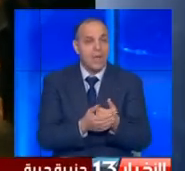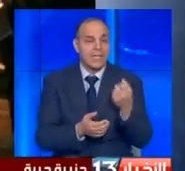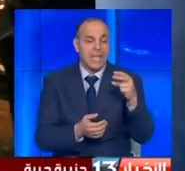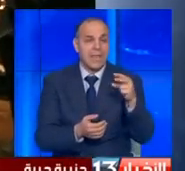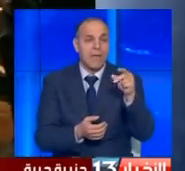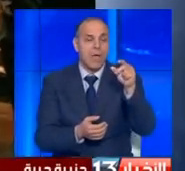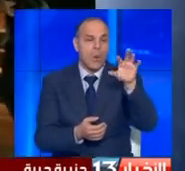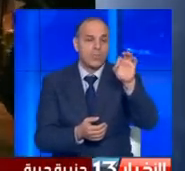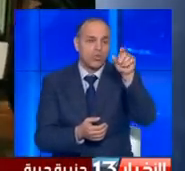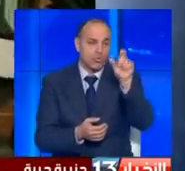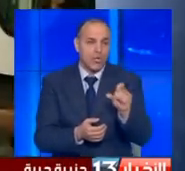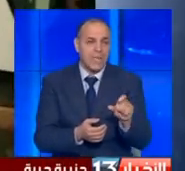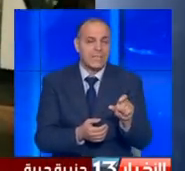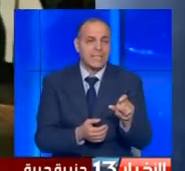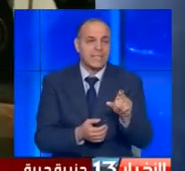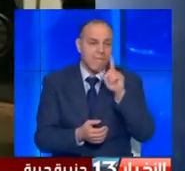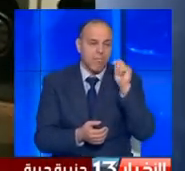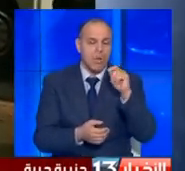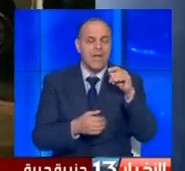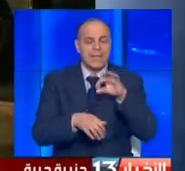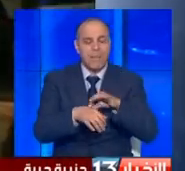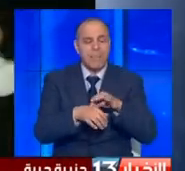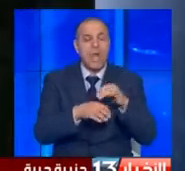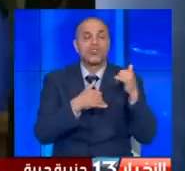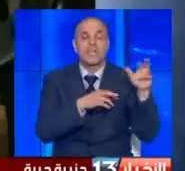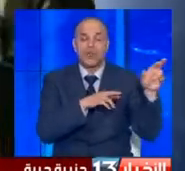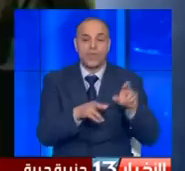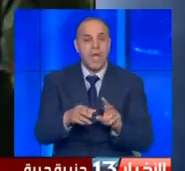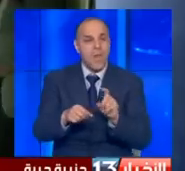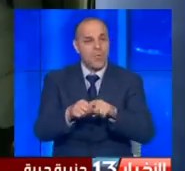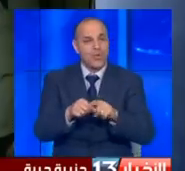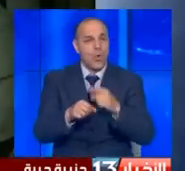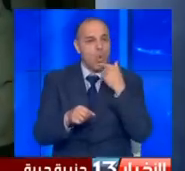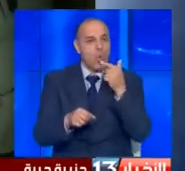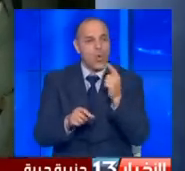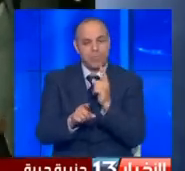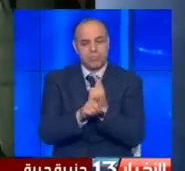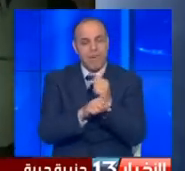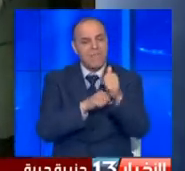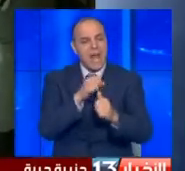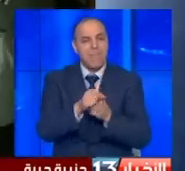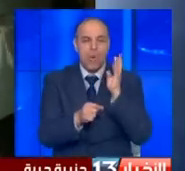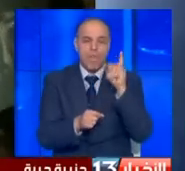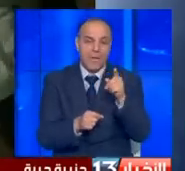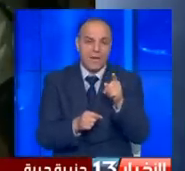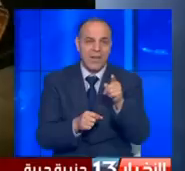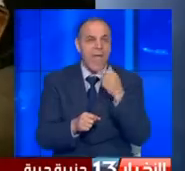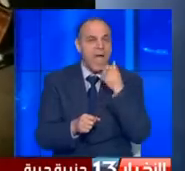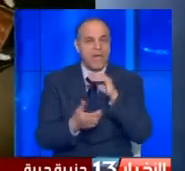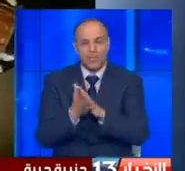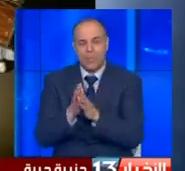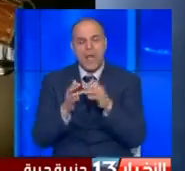وخمسين صيدلي وطبيب جزائريه مشاركين في تظاهره الملتقى سنويه باحدى المجمعات